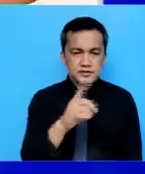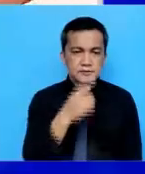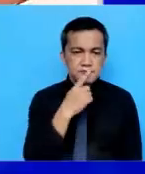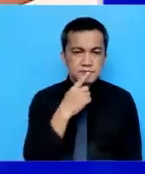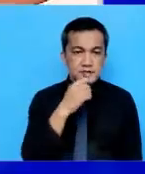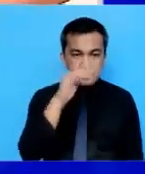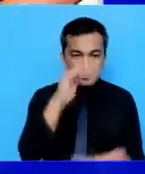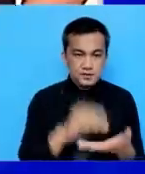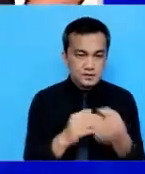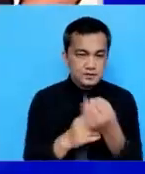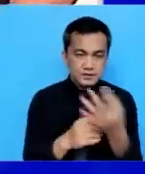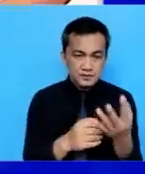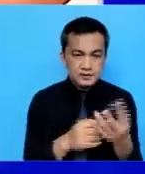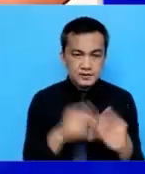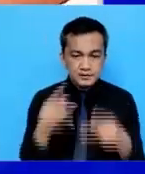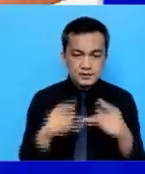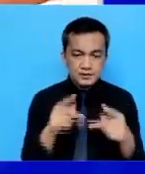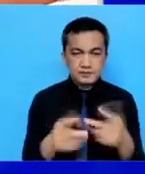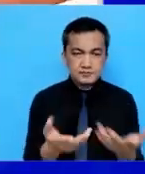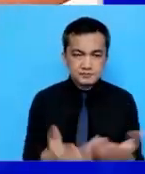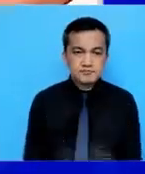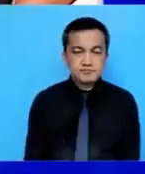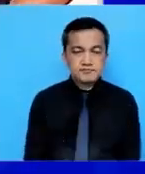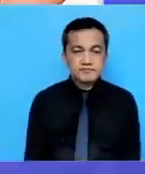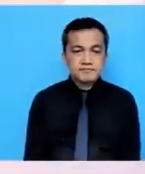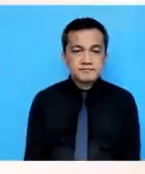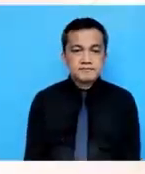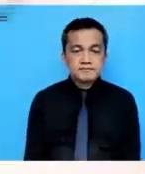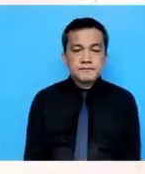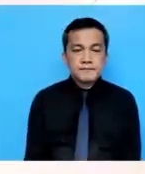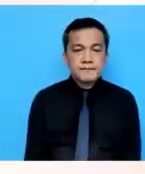ang bilang ng mga pasahero yan?